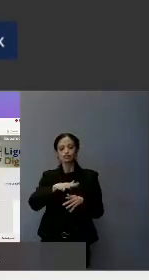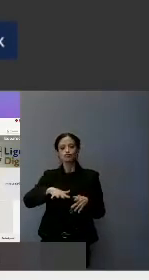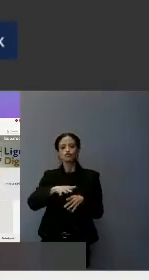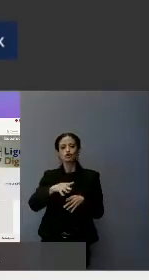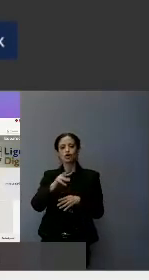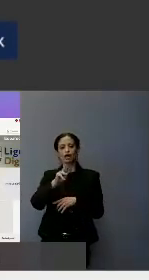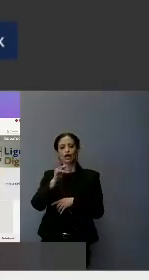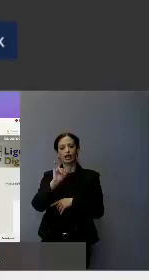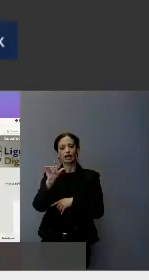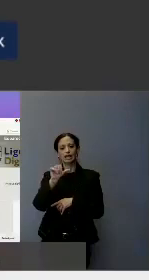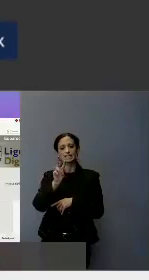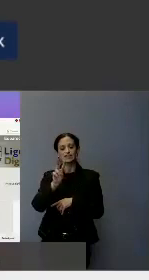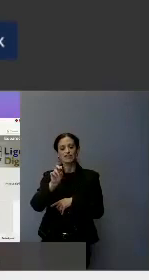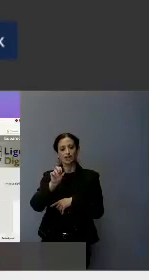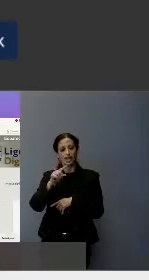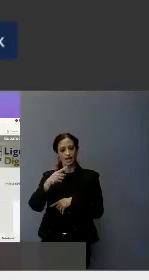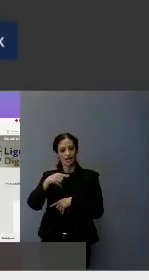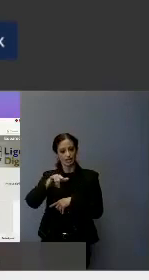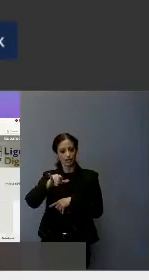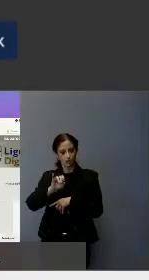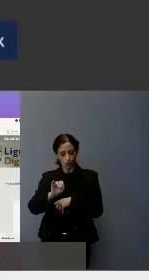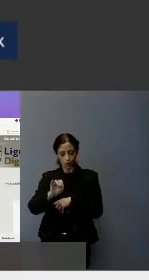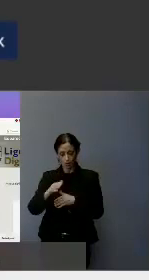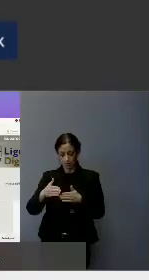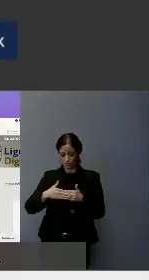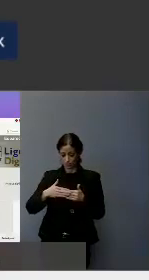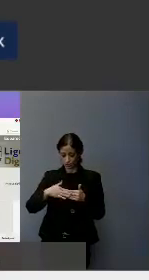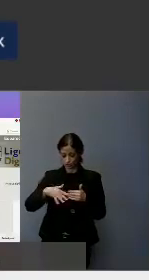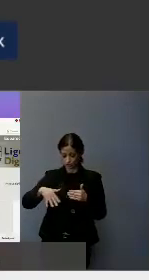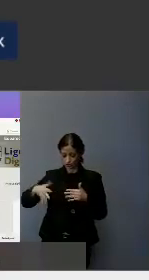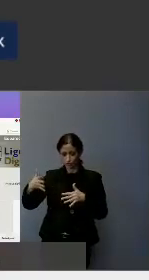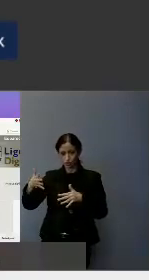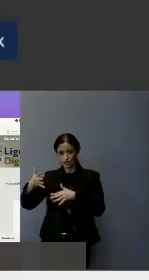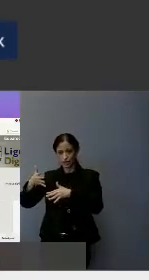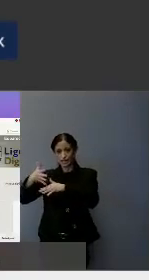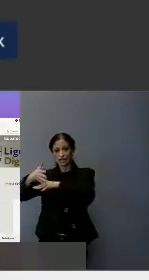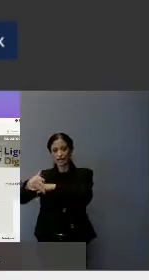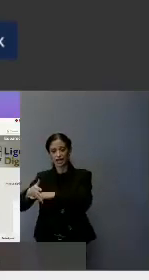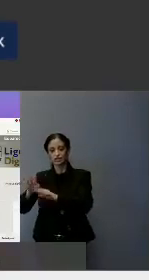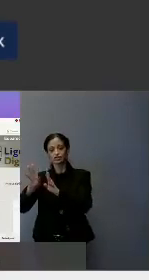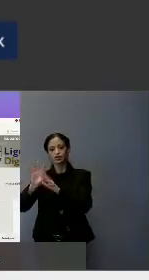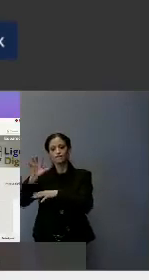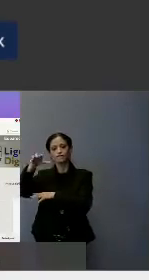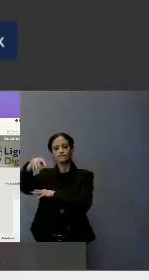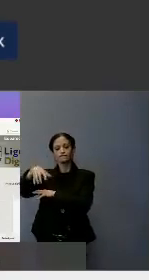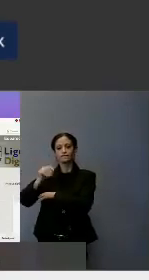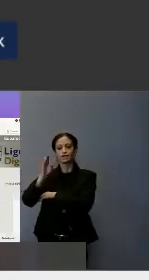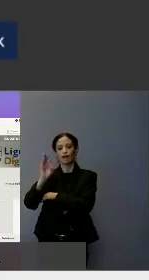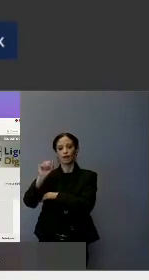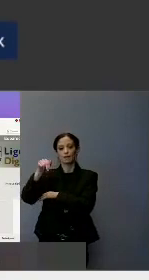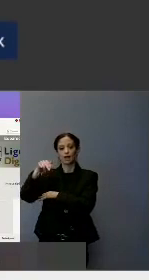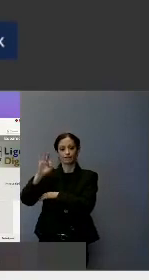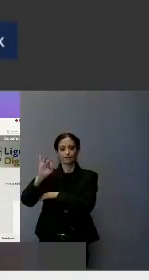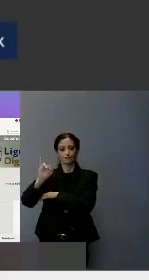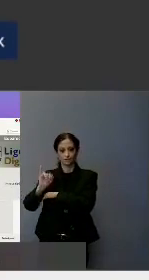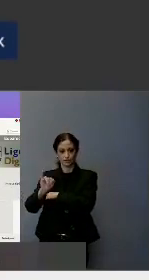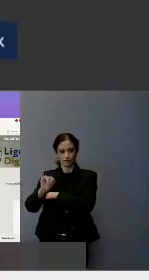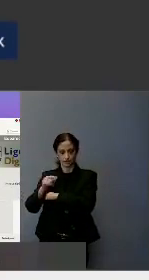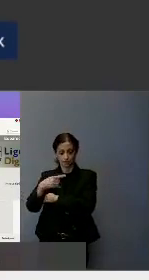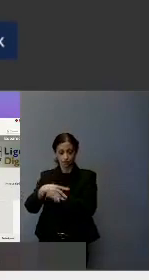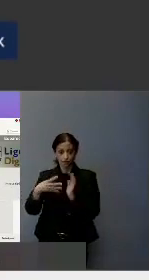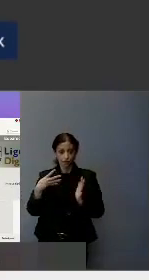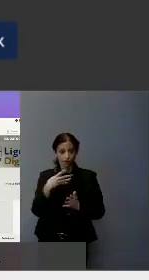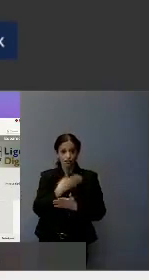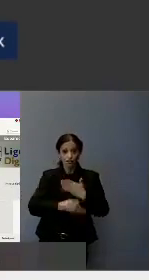metri dall'ingresso del cancello della villa banfi quel marciapiede quando furono